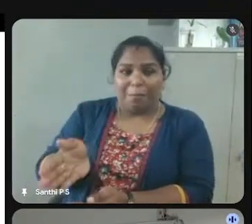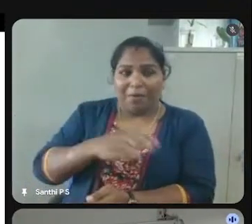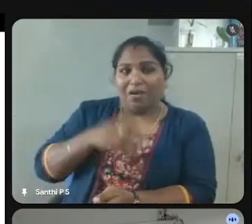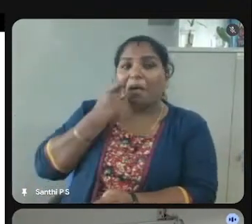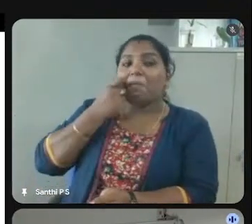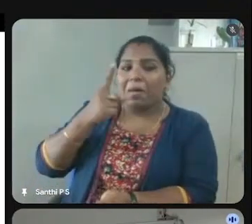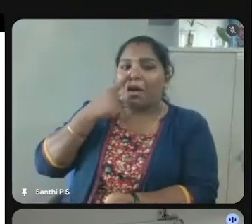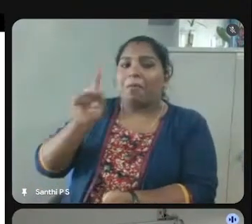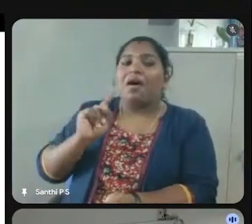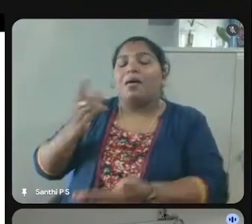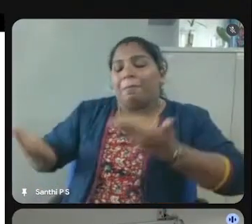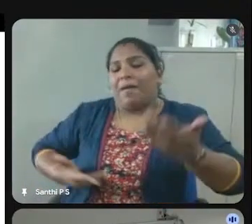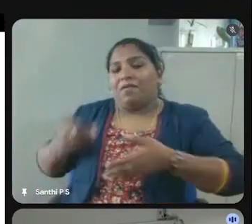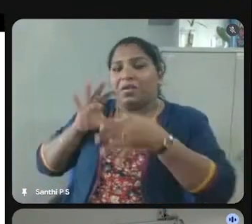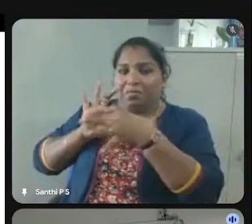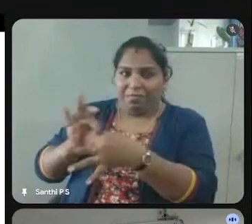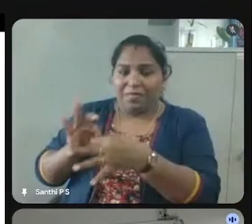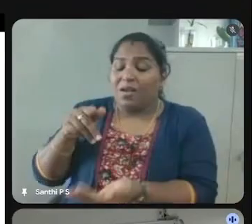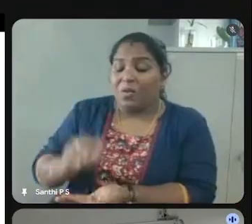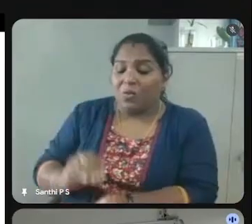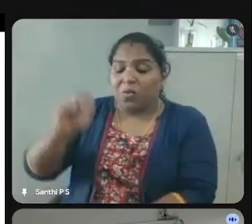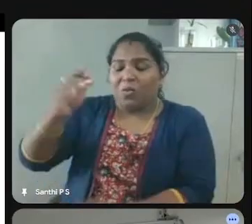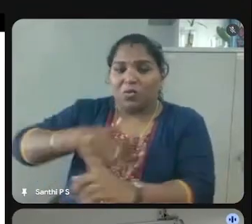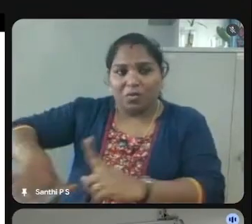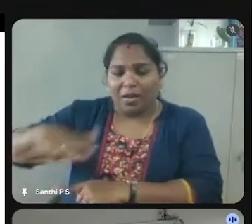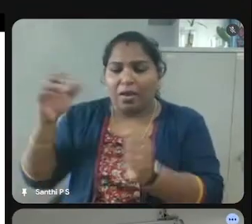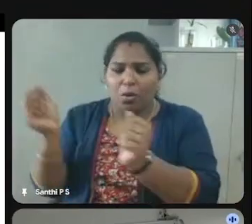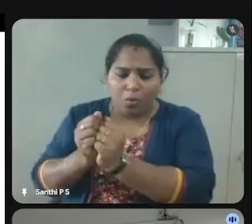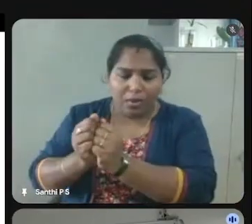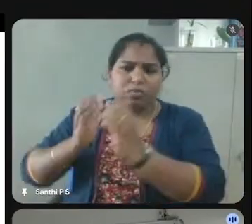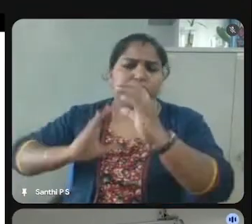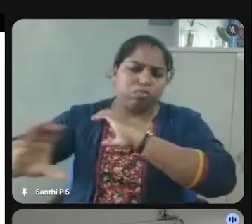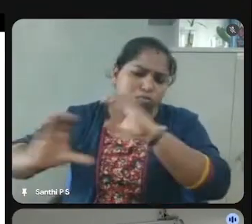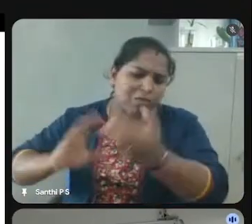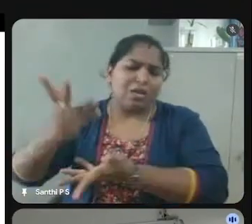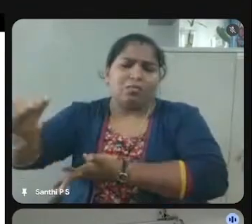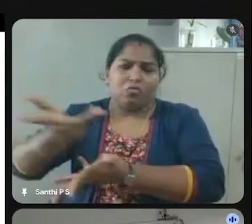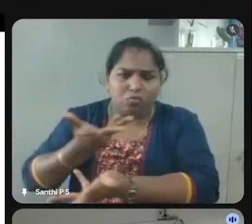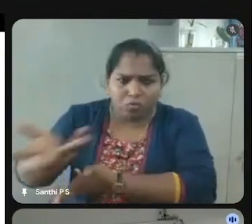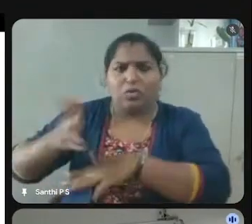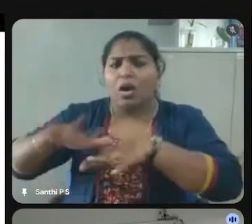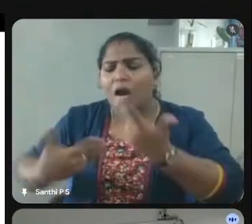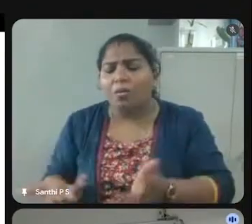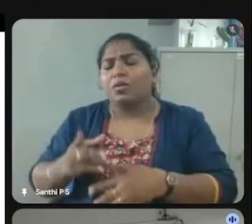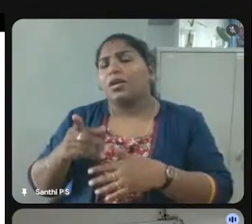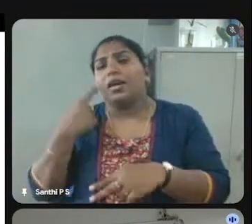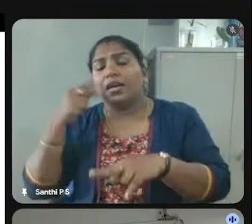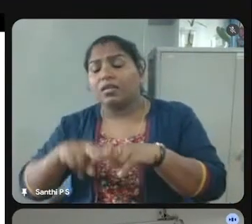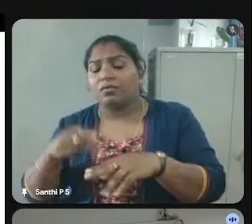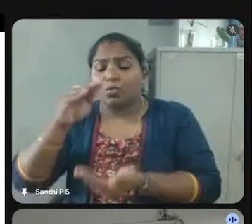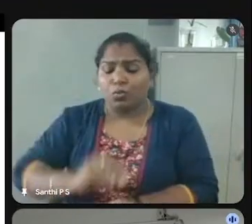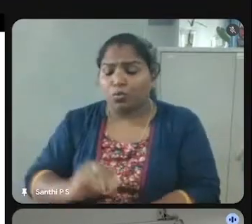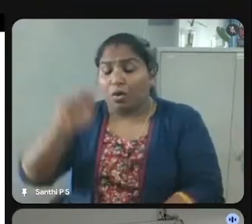രീതി കൊണ്ടുവരിക, അവൻ പൊതുസമൂഹത്തോട് എങ്ങനെയാണ് പ്രതികരിക്കേണ്ടത്, അല്ലെങ്കിൽ പുറത്തേക്ക് ഇറങ്ങുമ്പോൾ, അല്ലെങ്കിൽ നാളെ ഒരിടത്ത് നമ്മളെ അവനെ ഇൻഡിപെൻഡന്റ് ആയിട്ട്